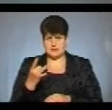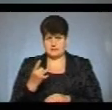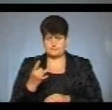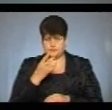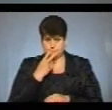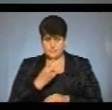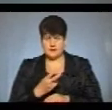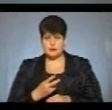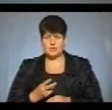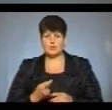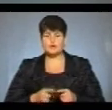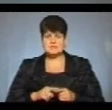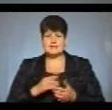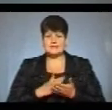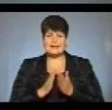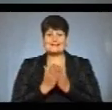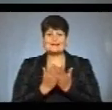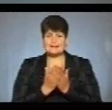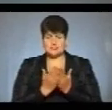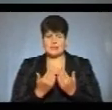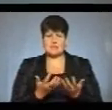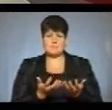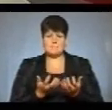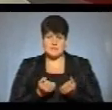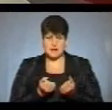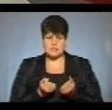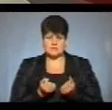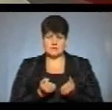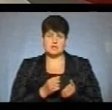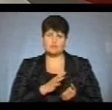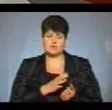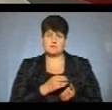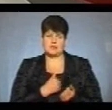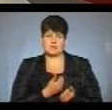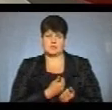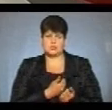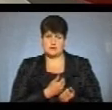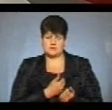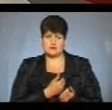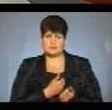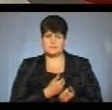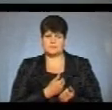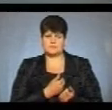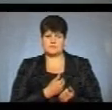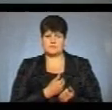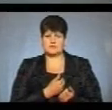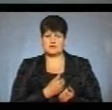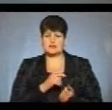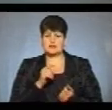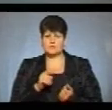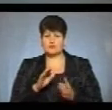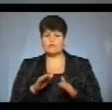оцього є книжечка, де ми прийняли, були ініціаторами, ми були ініціатором, бачите, таку